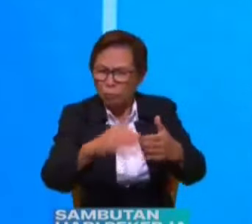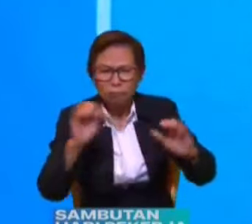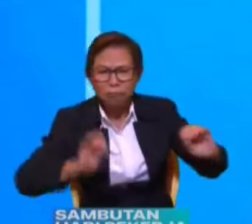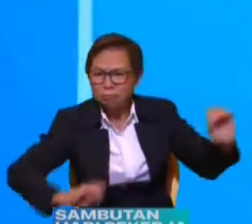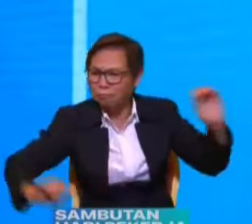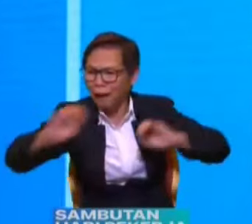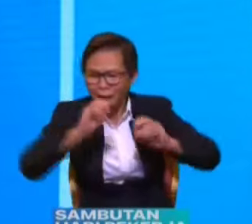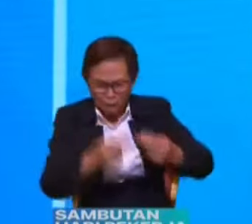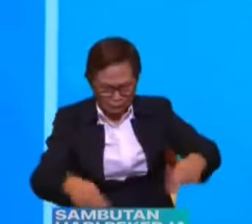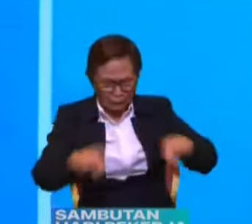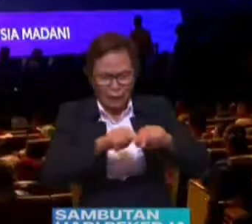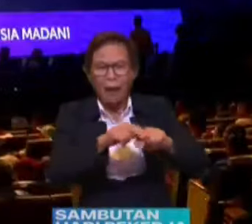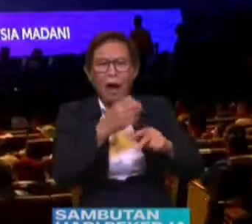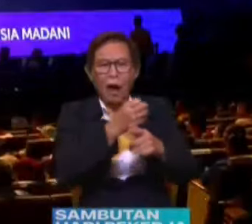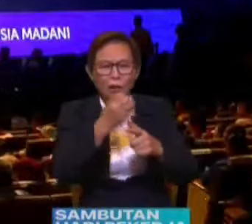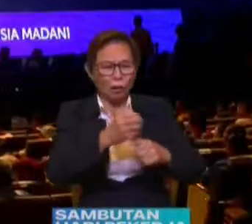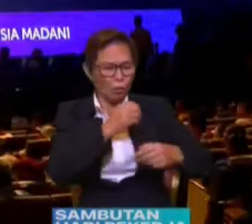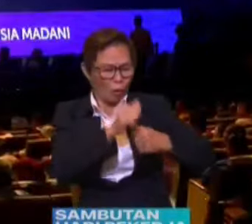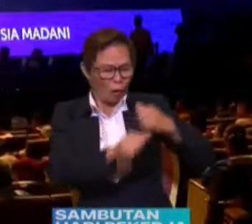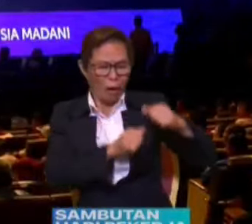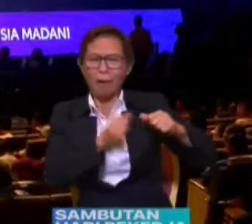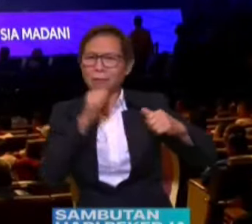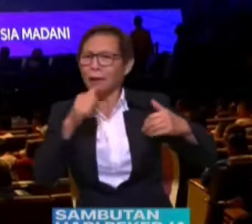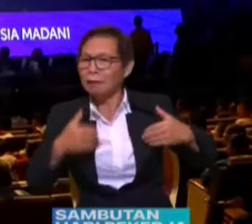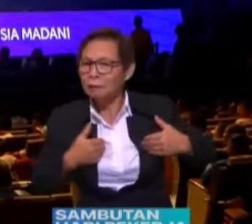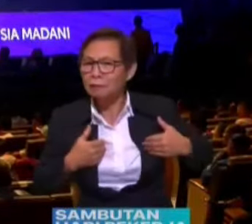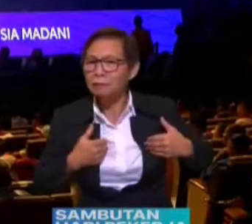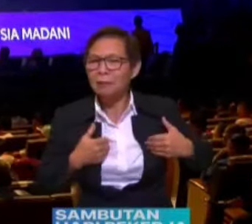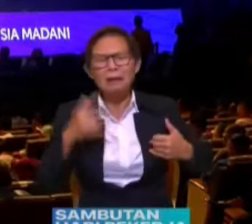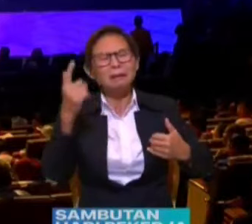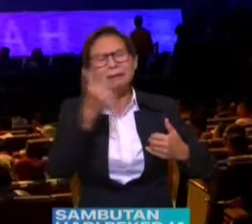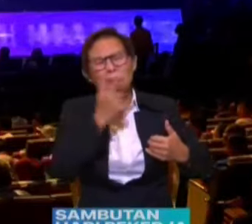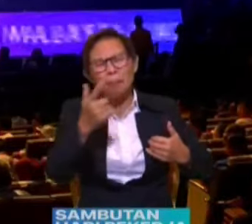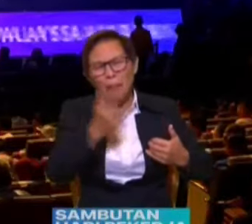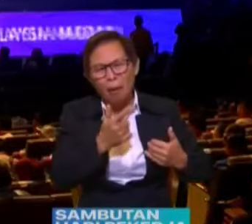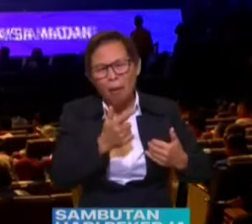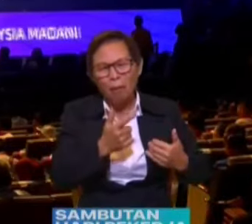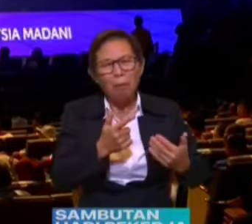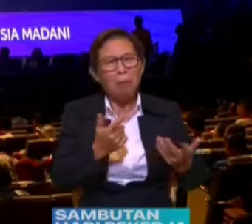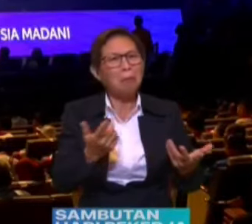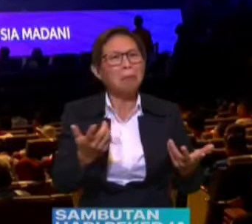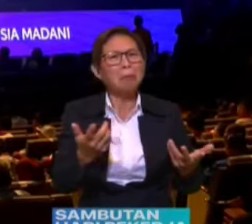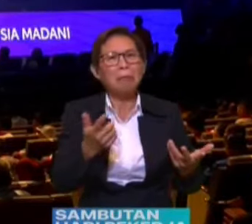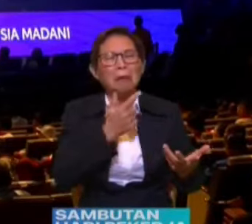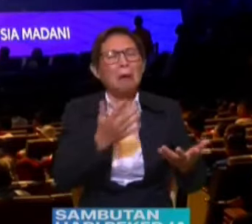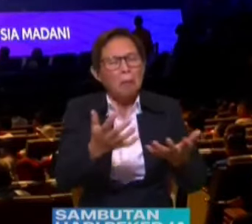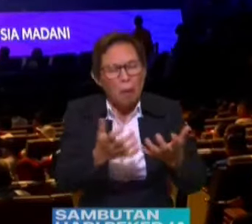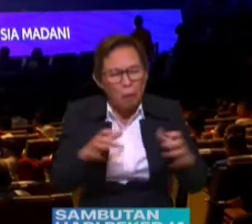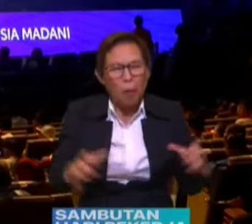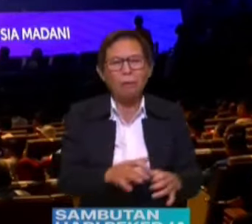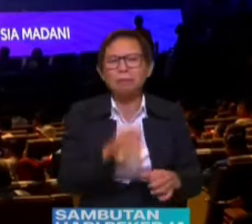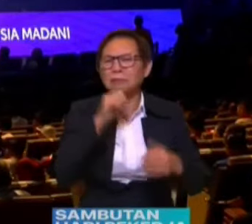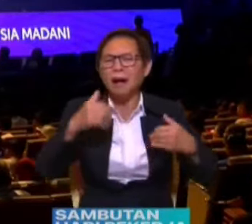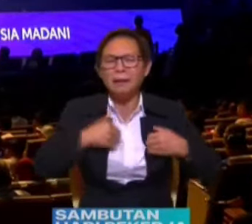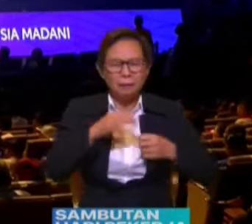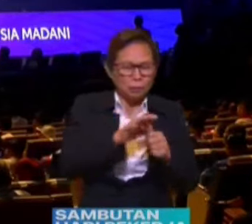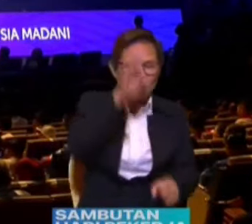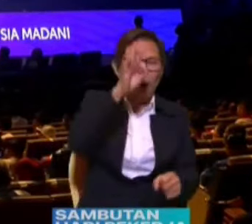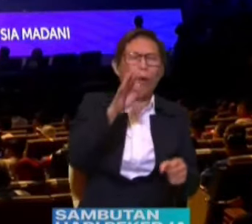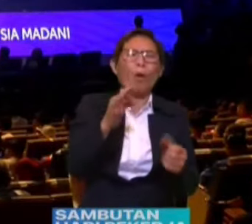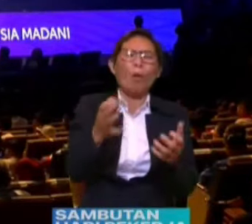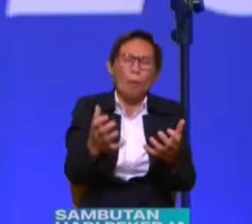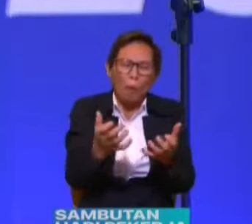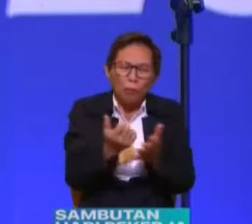berteraskan nilai dan akhlak, tidak ada hasrat untuk menegakkan keadilan, tiada ada semangat ihsan